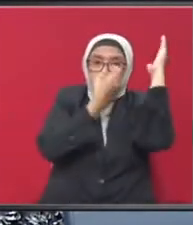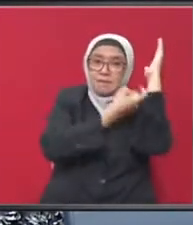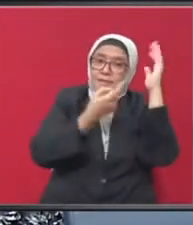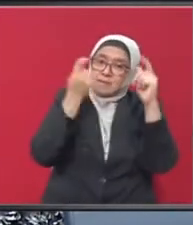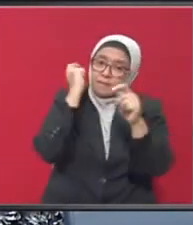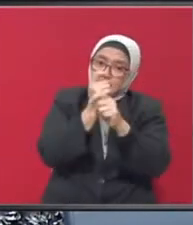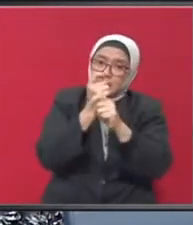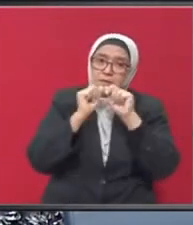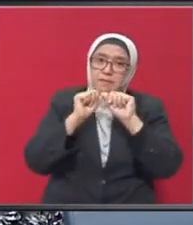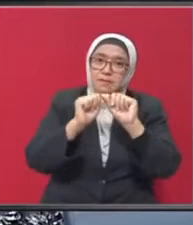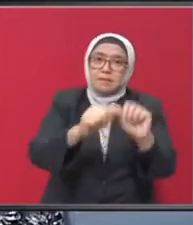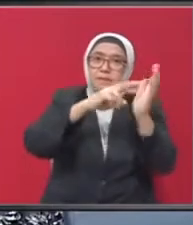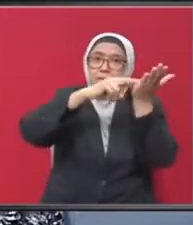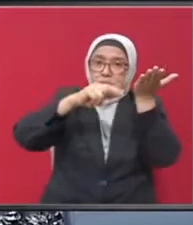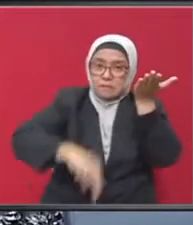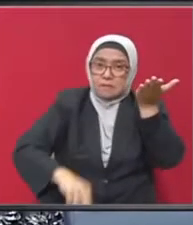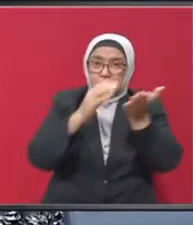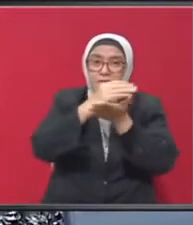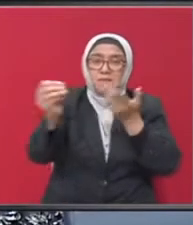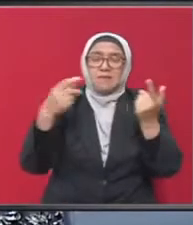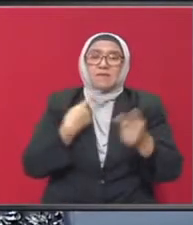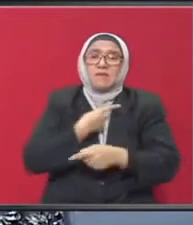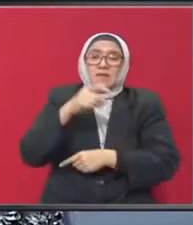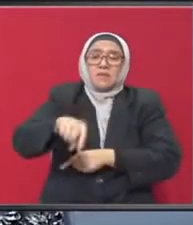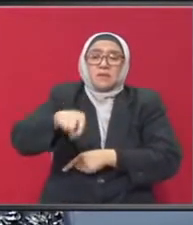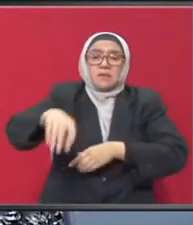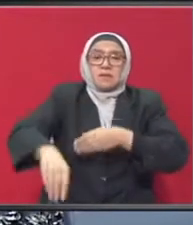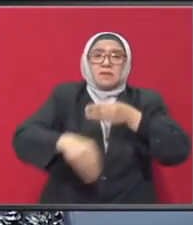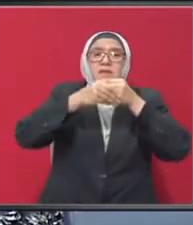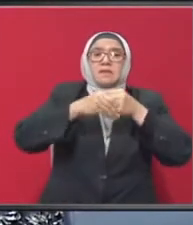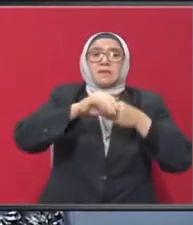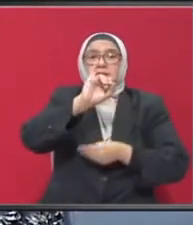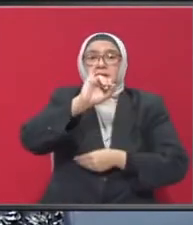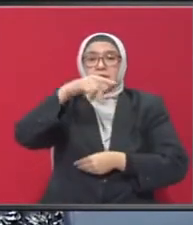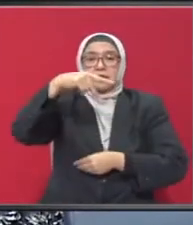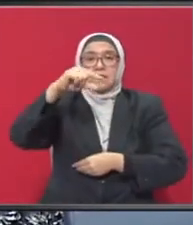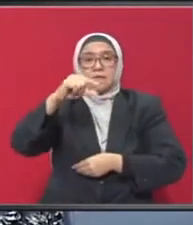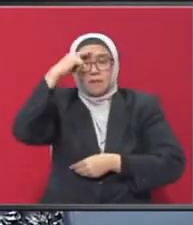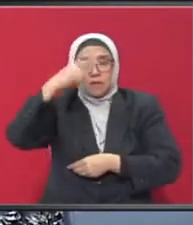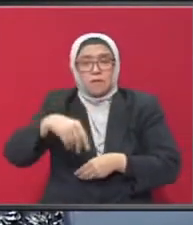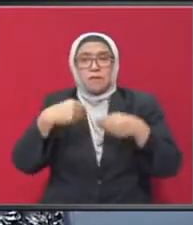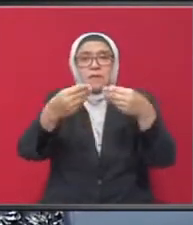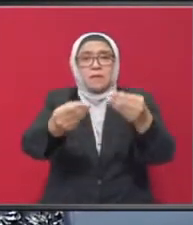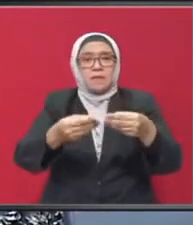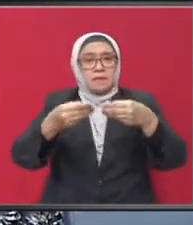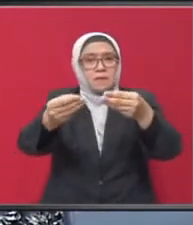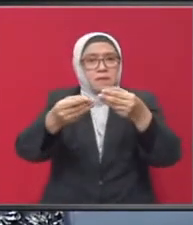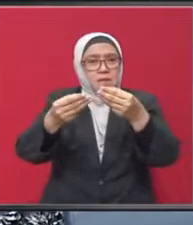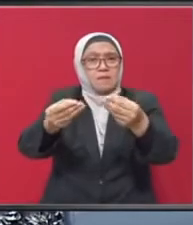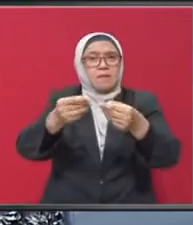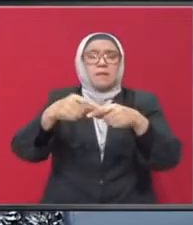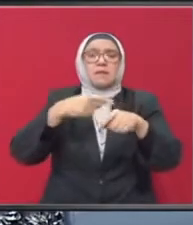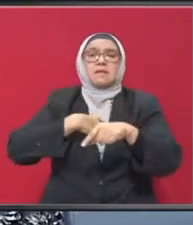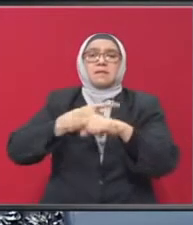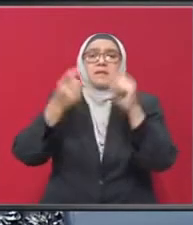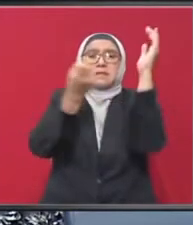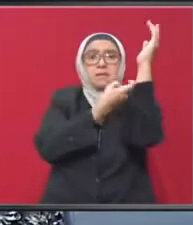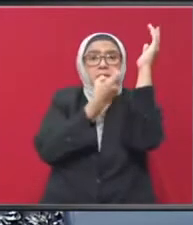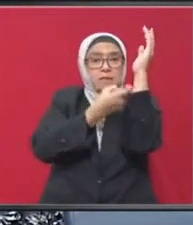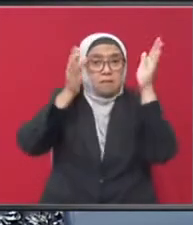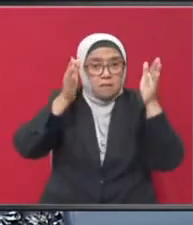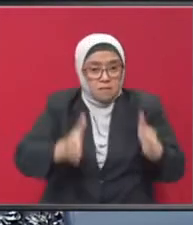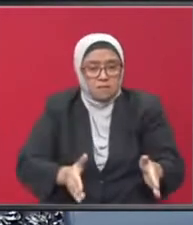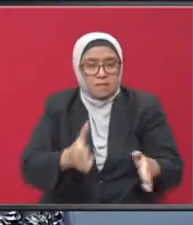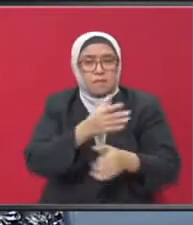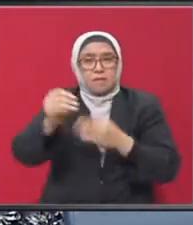masih rendah Nah kita memerlukan tambahan ibg untuk kita kita bersihkan tuntutan kepada pada penoreh dan juga